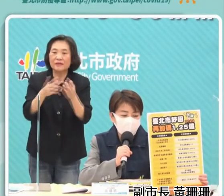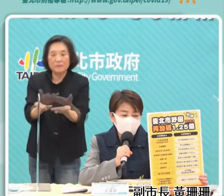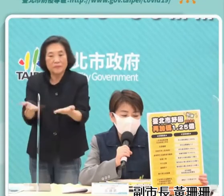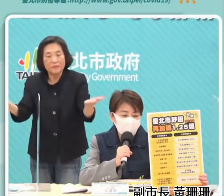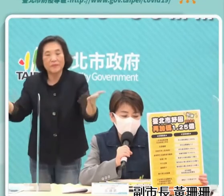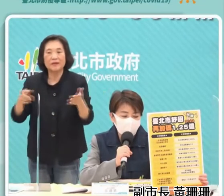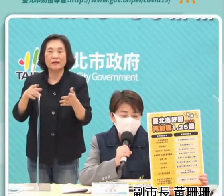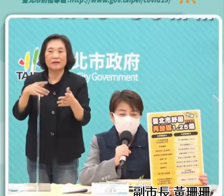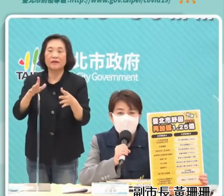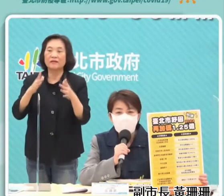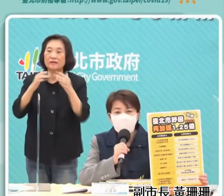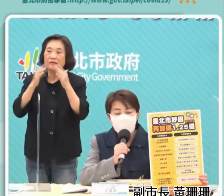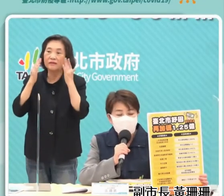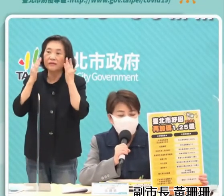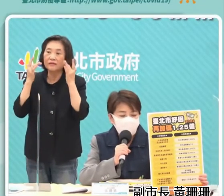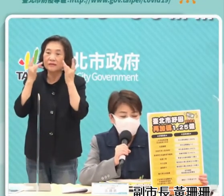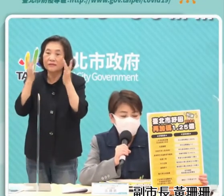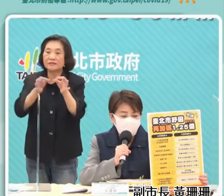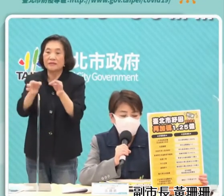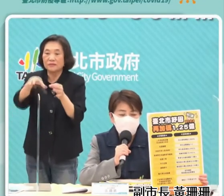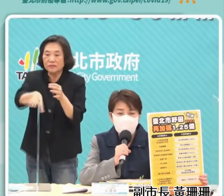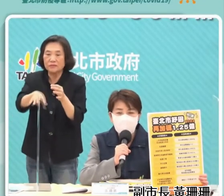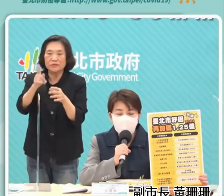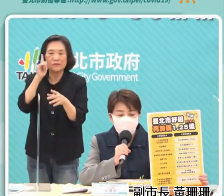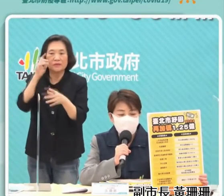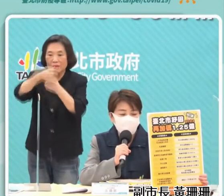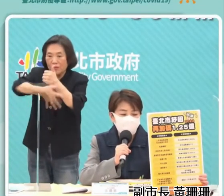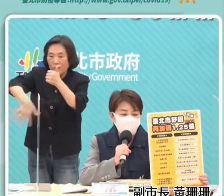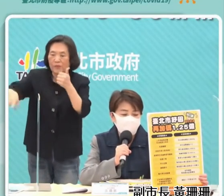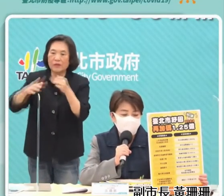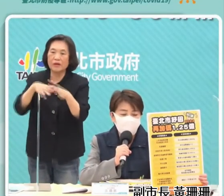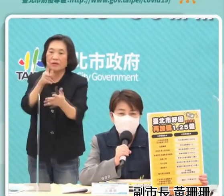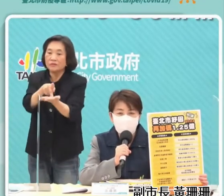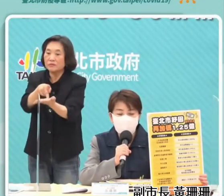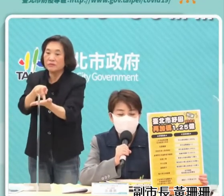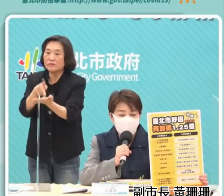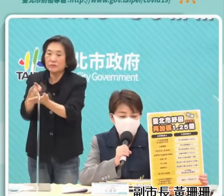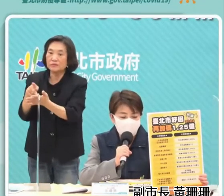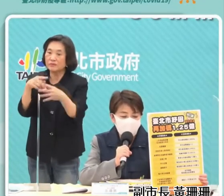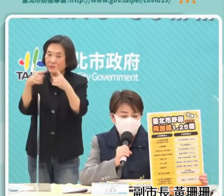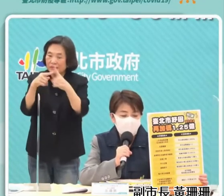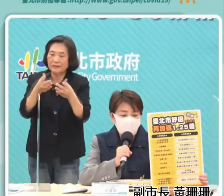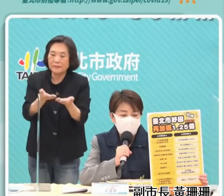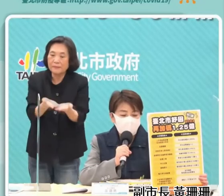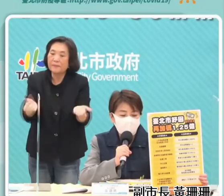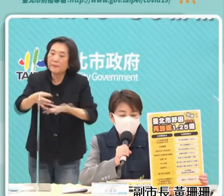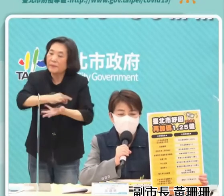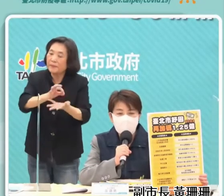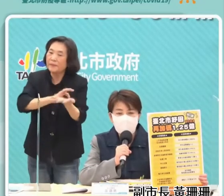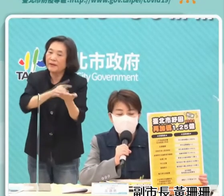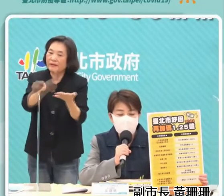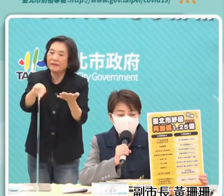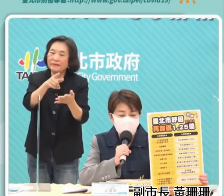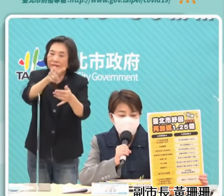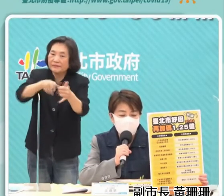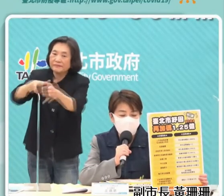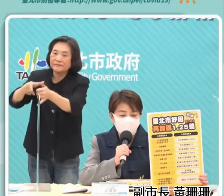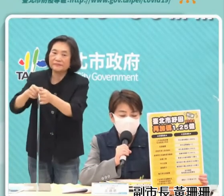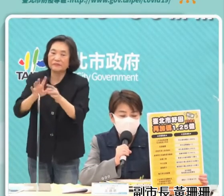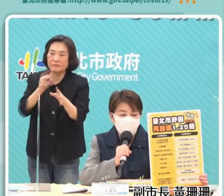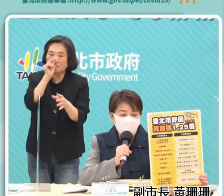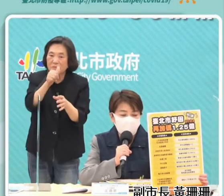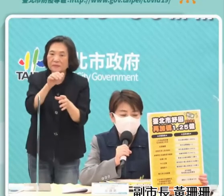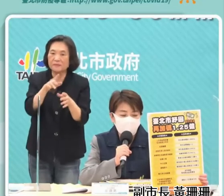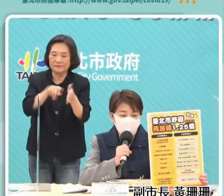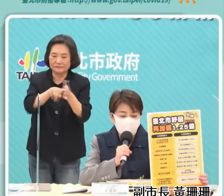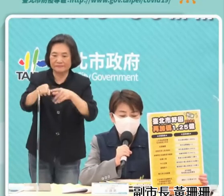处辖管的场域具有安置性质的承租人，也就是我们公有市场里面的摊商，这次我们用特别专案的补